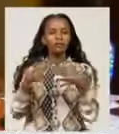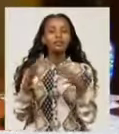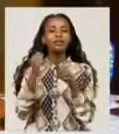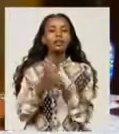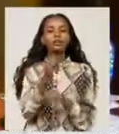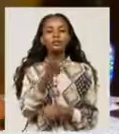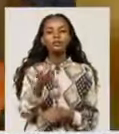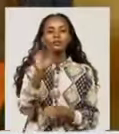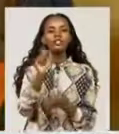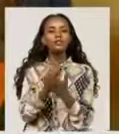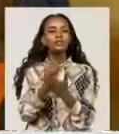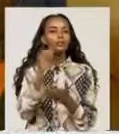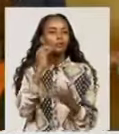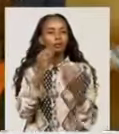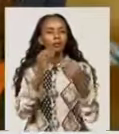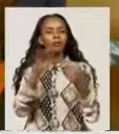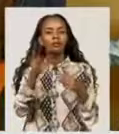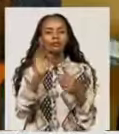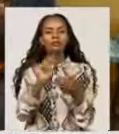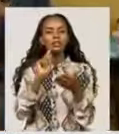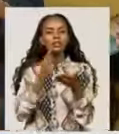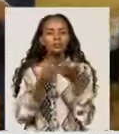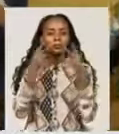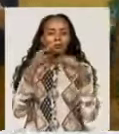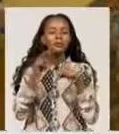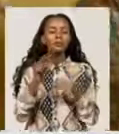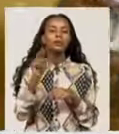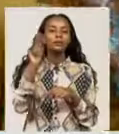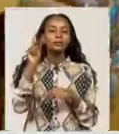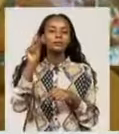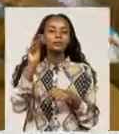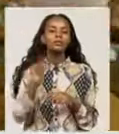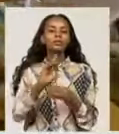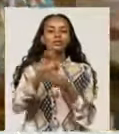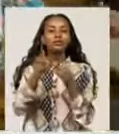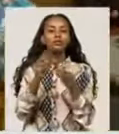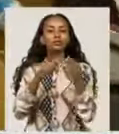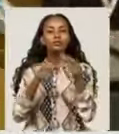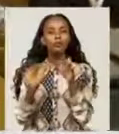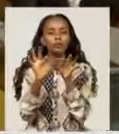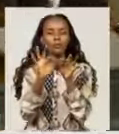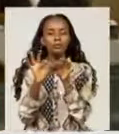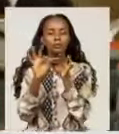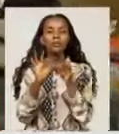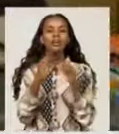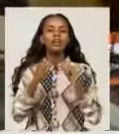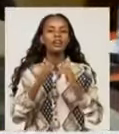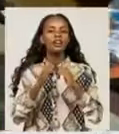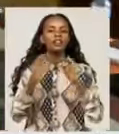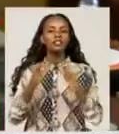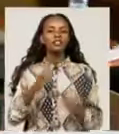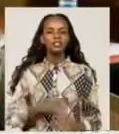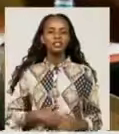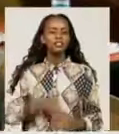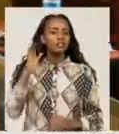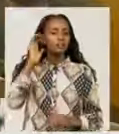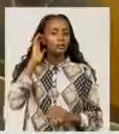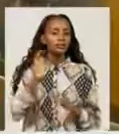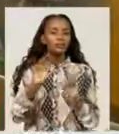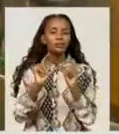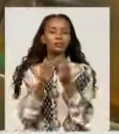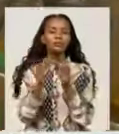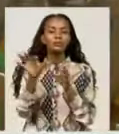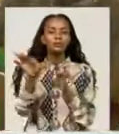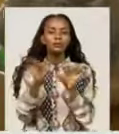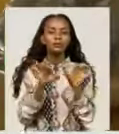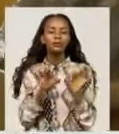እንደሚገኝ ከጽህፈት ቤቱ ያገኘነው መረጃ ያሳያል። የአመያ ምርጫ ክልል ጽህፈት ቤት ቢሮ በማደራጀትና ገለልተኛ የቅሬታ ሰሚ ኮሚቴ በማዋቀር እንዲሁም